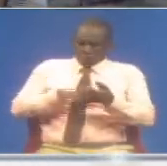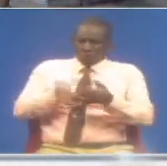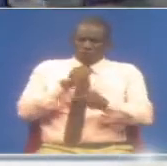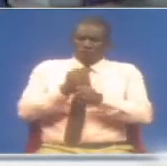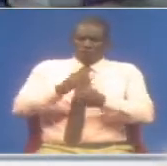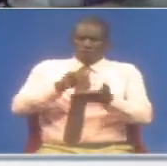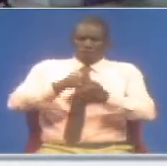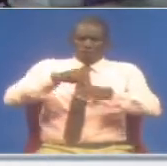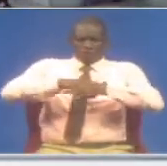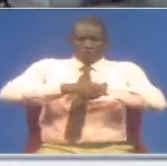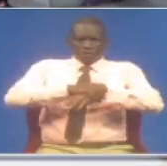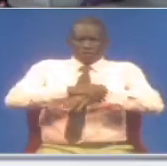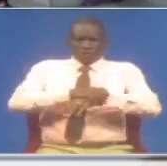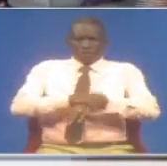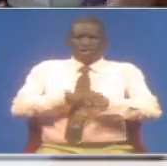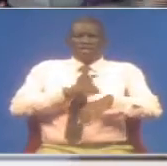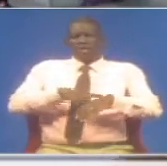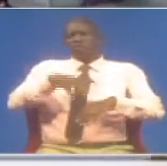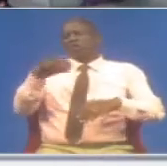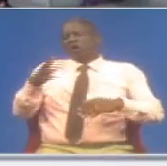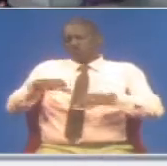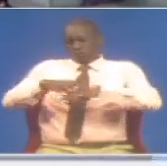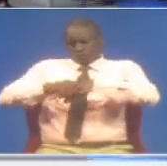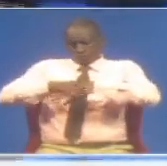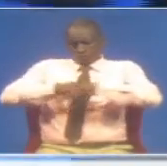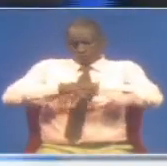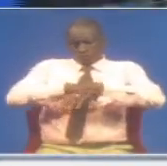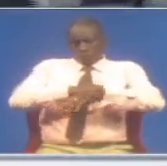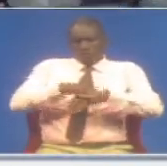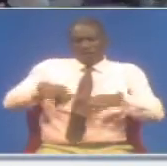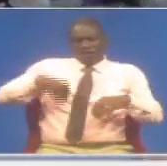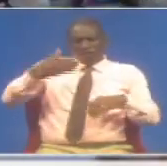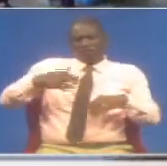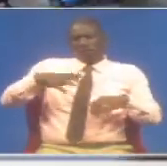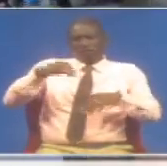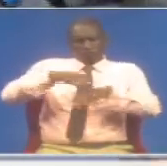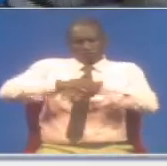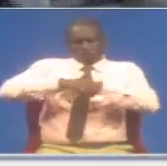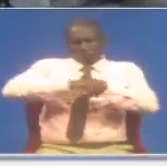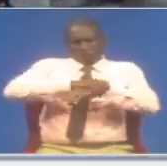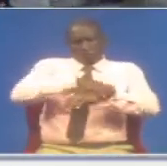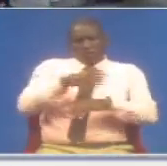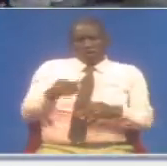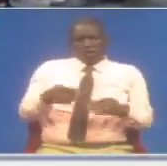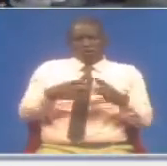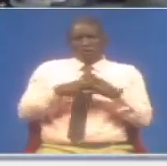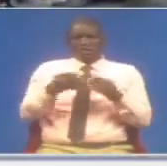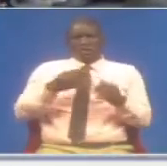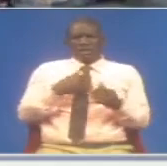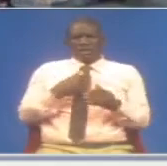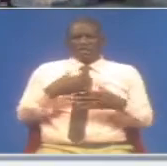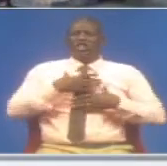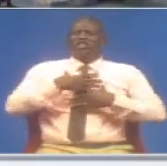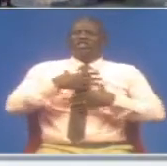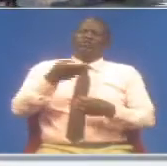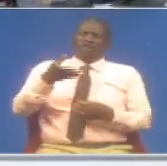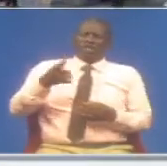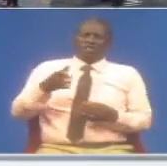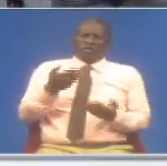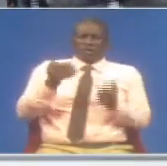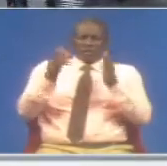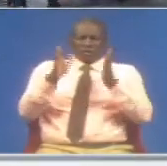massage? Once akienda nje kufanywa hiyo massage day in day out, ataanza kudevelop an interest with whoever